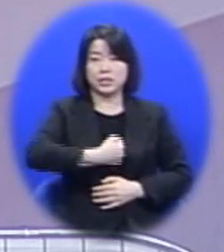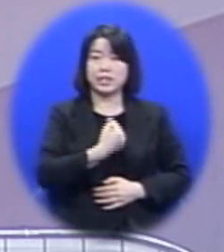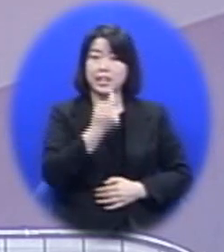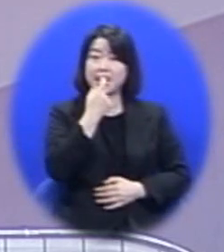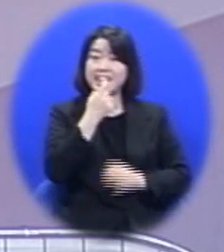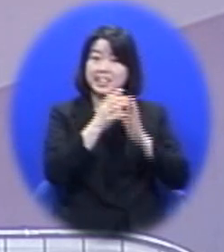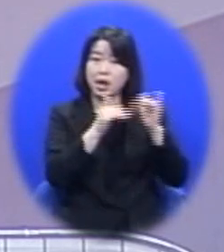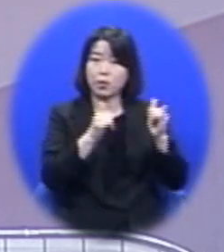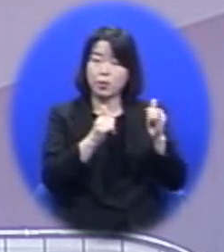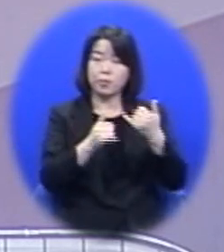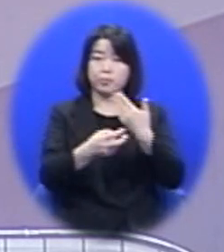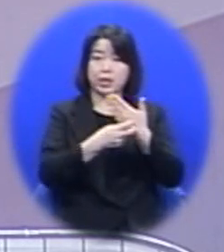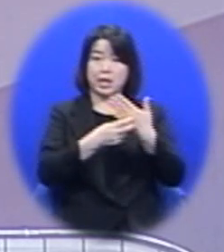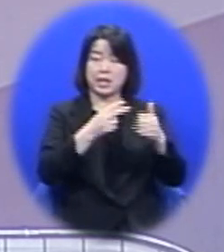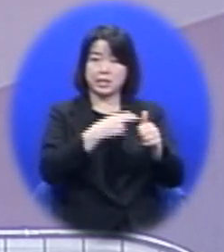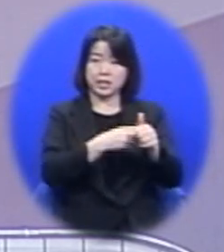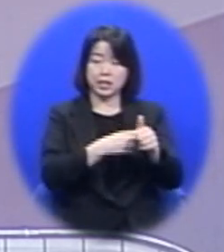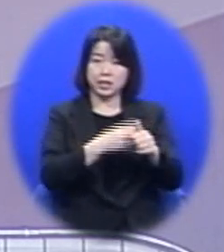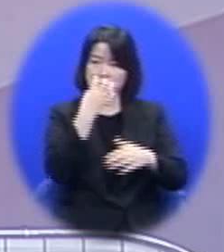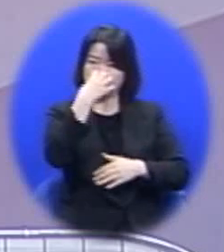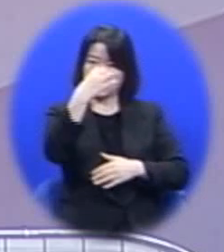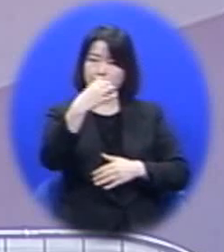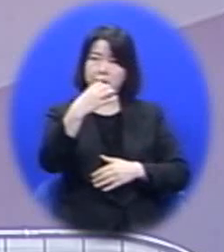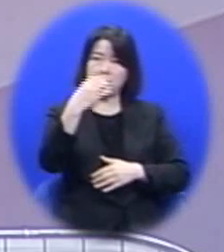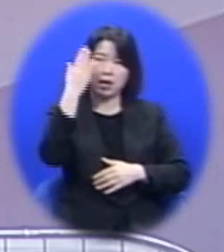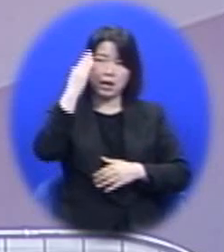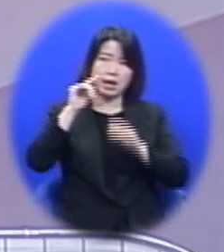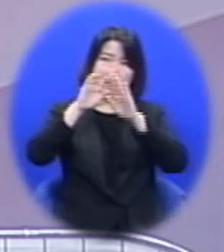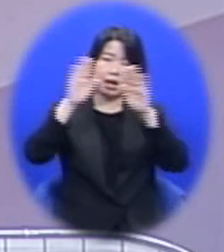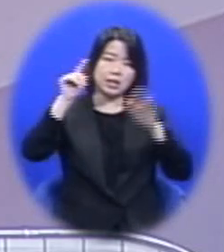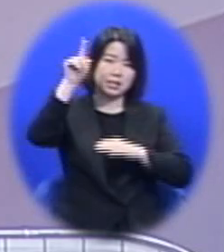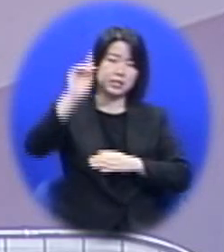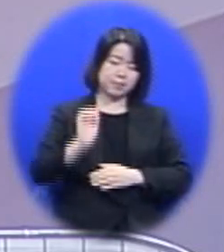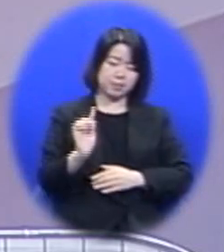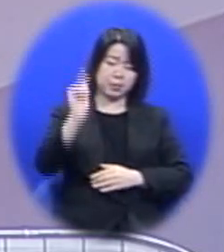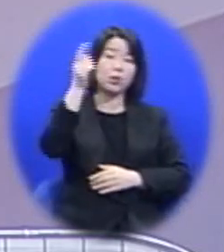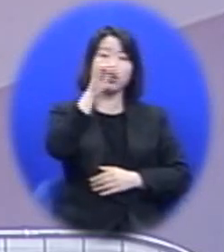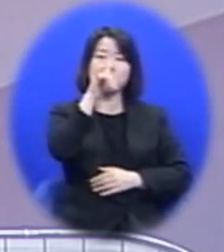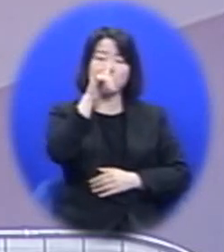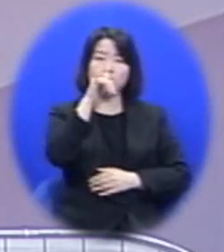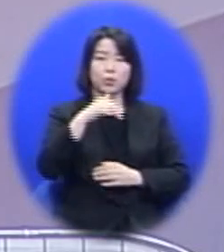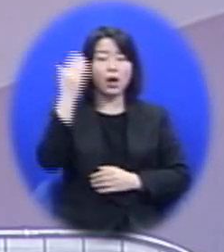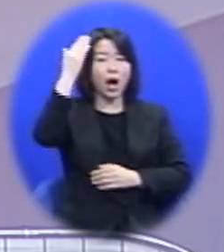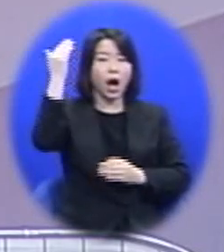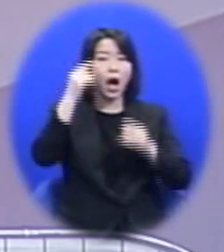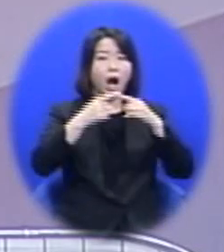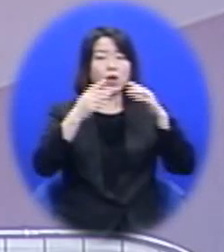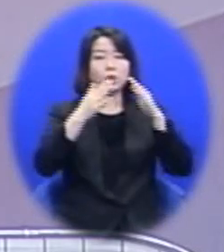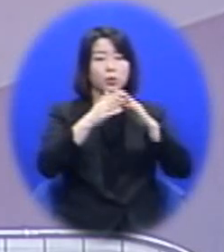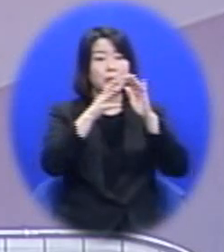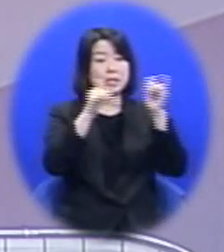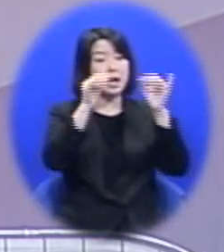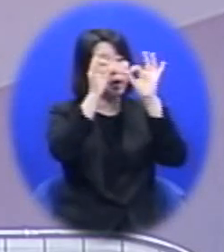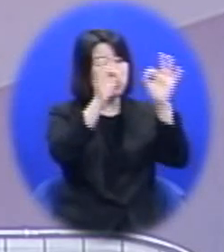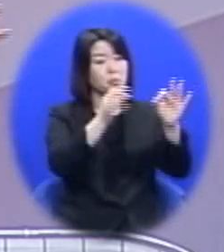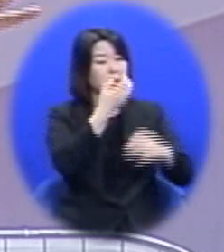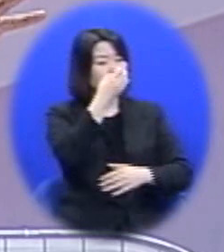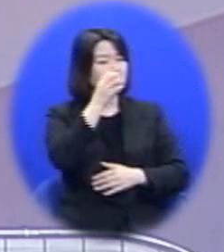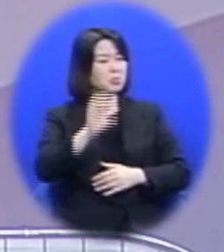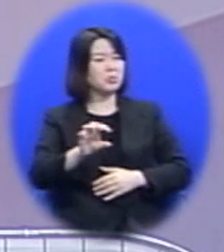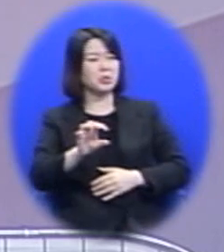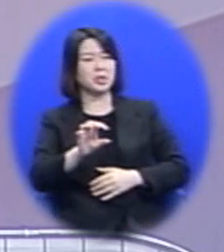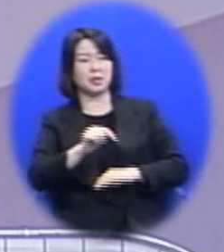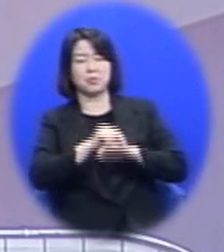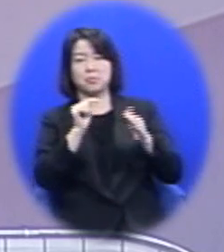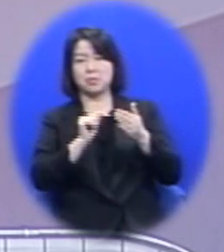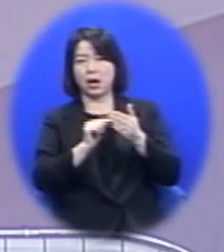백인이고 의사라는 교만이 하늘을 찌를 듯이 높았고 한국 교인들을 보면 무시하고